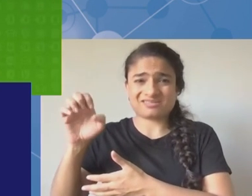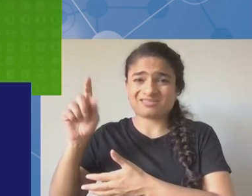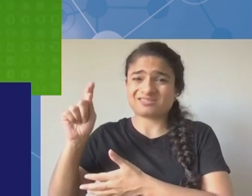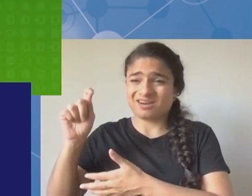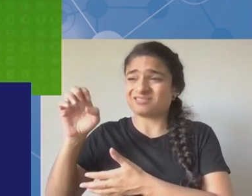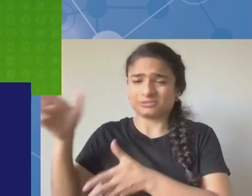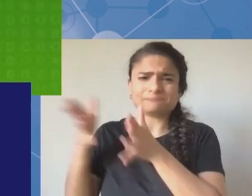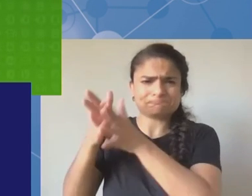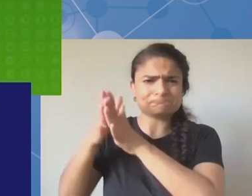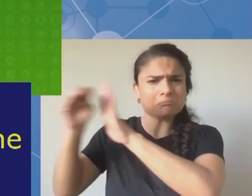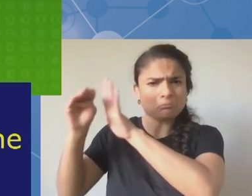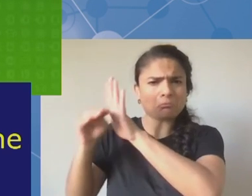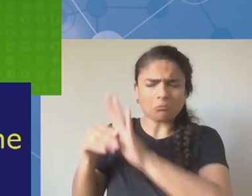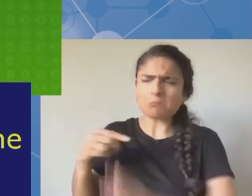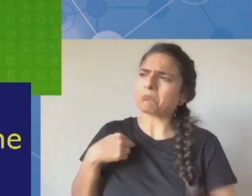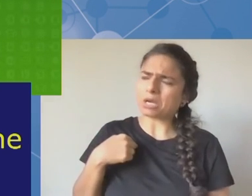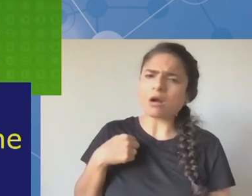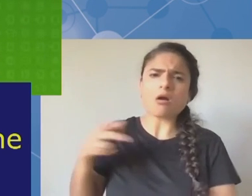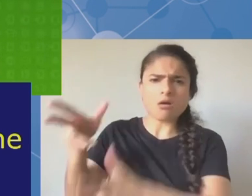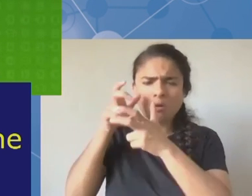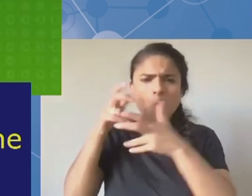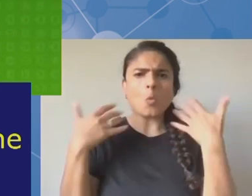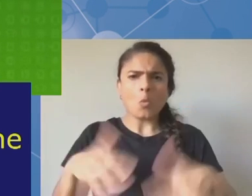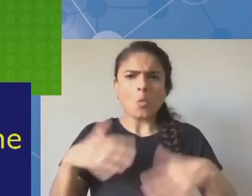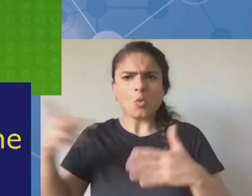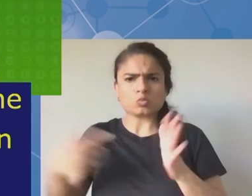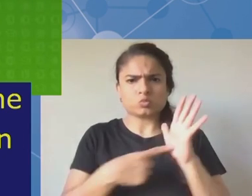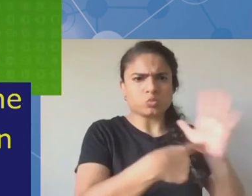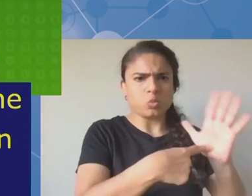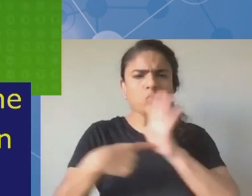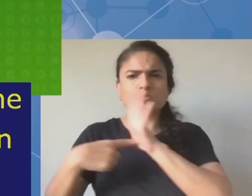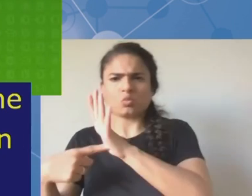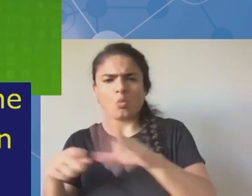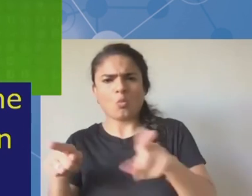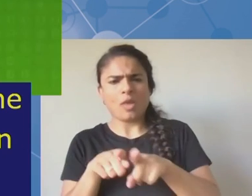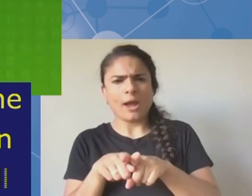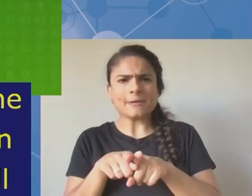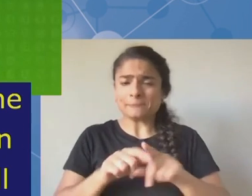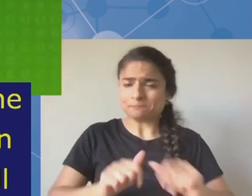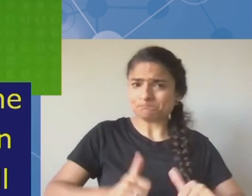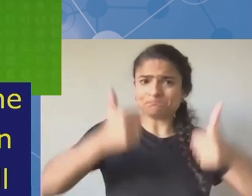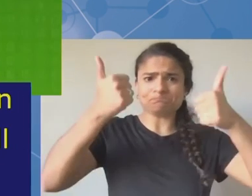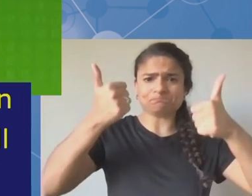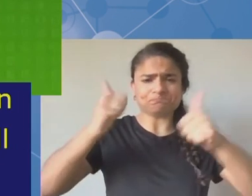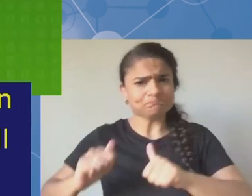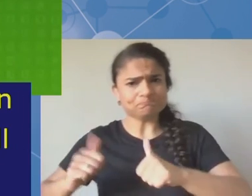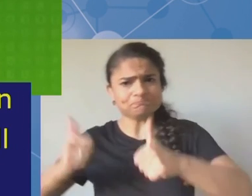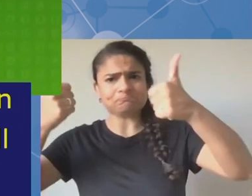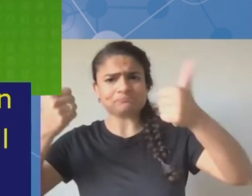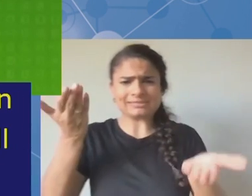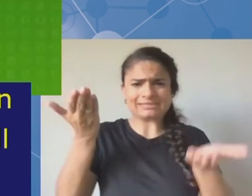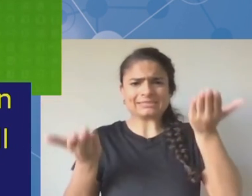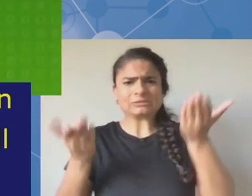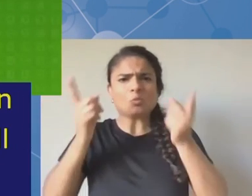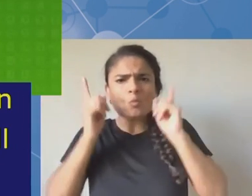показала нам, как, насколько важно, чтобы мы не упускали из виду как обещаний, так